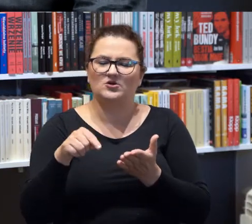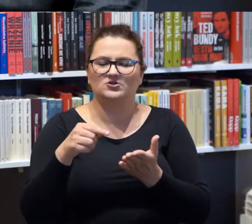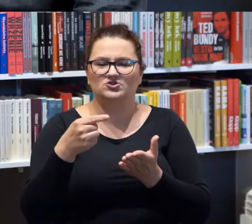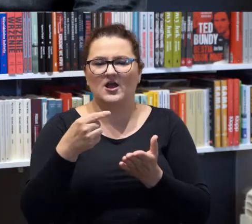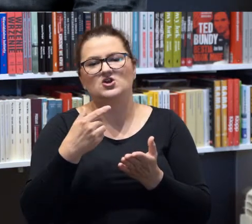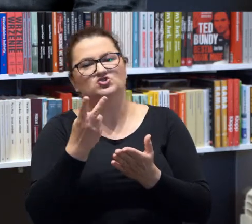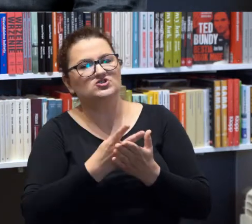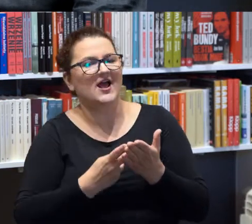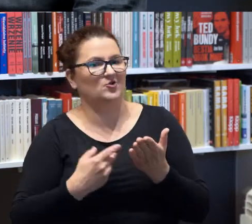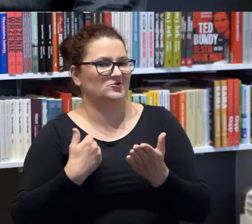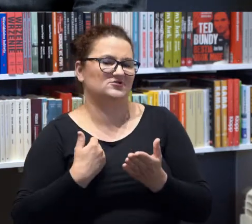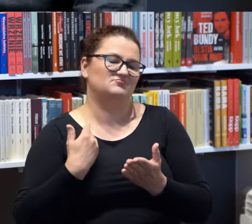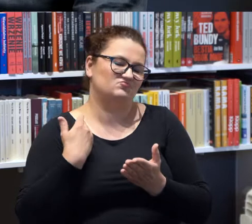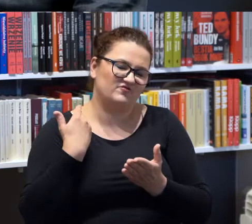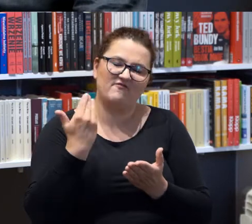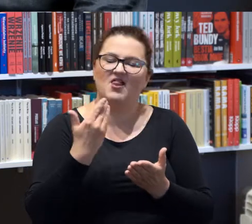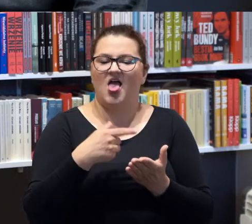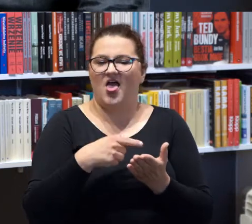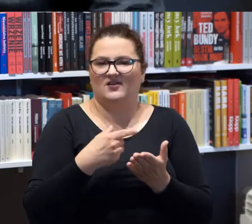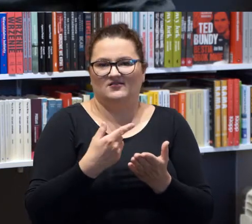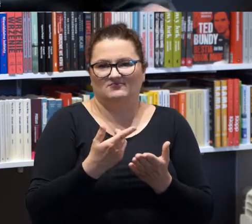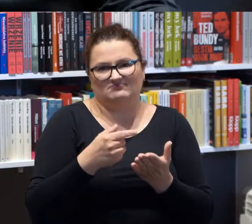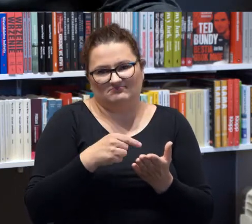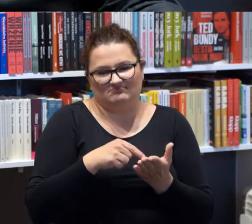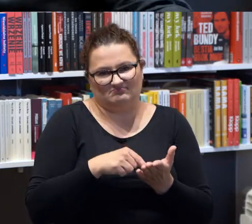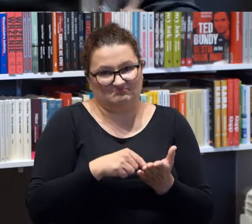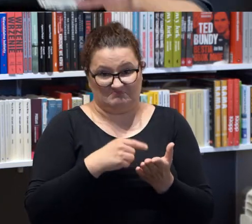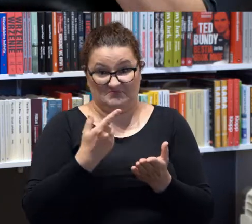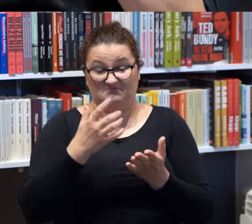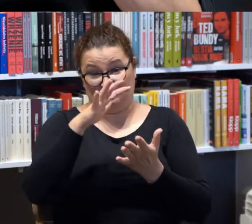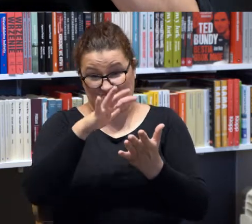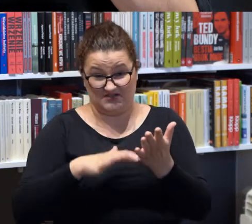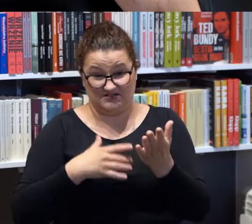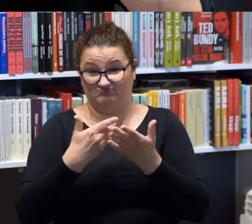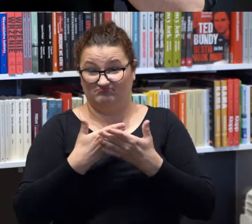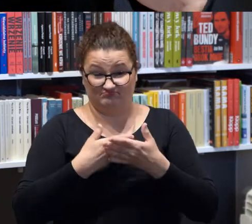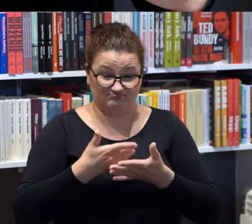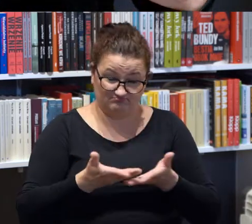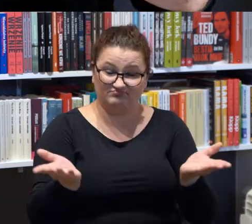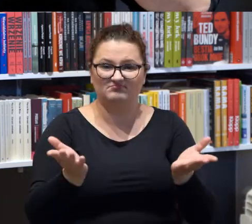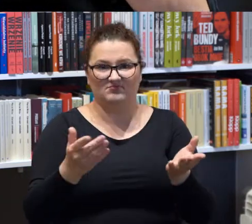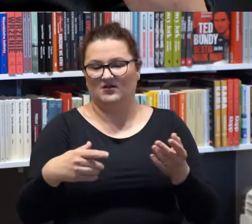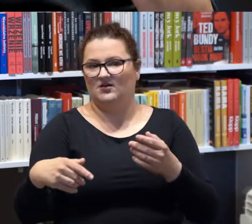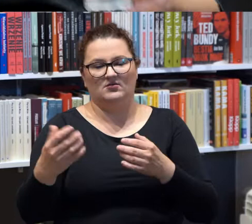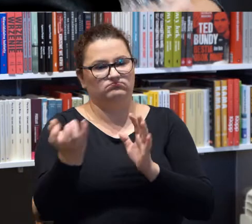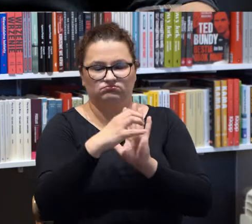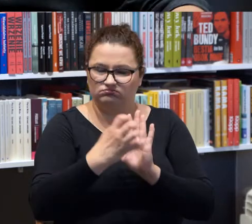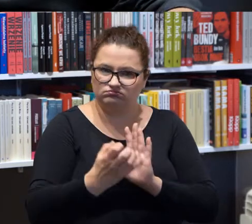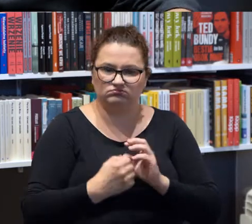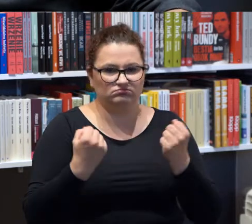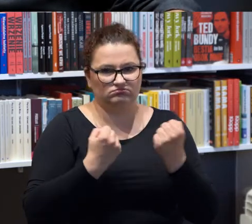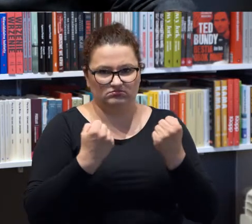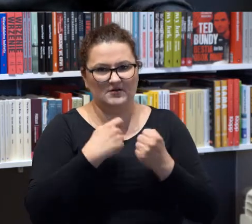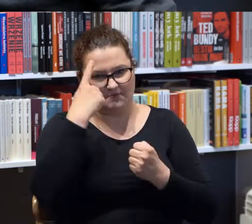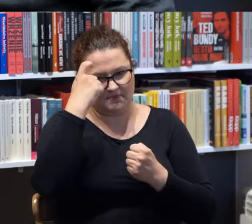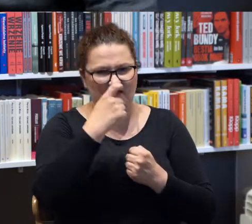i że to nie jest taka znowu cnota i oczywiście ten felieton wywołał burzę. I pamiętam, że Jacek Denel i